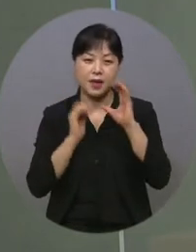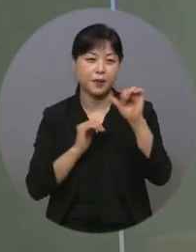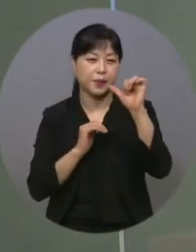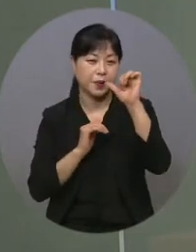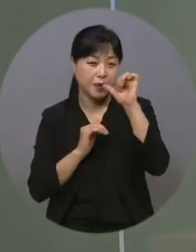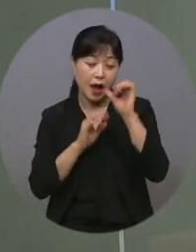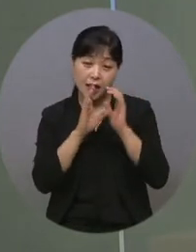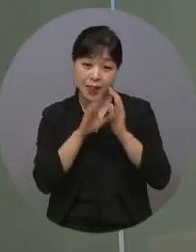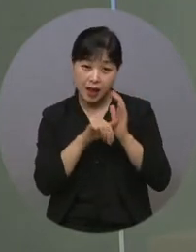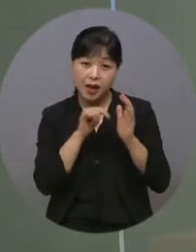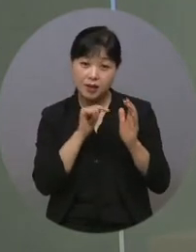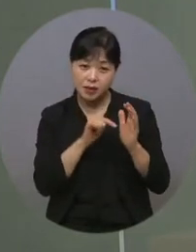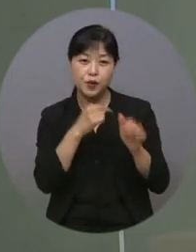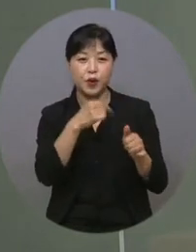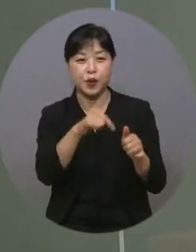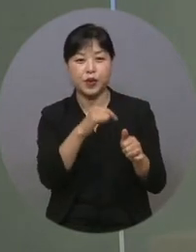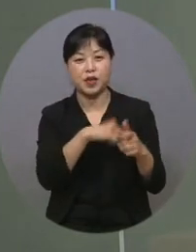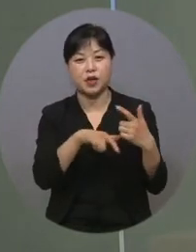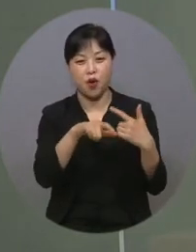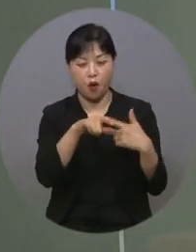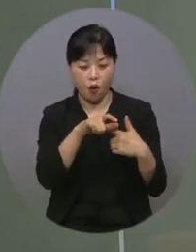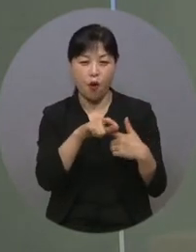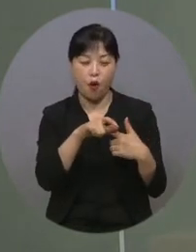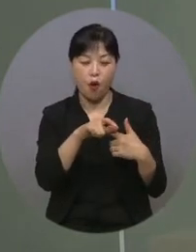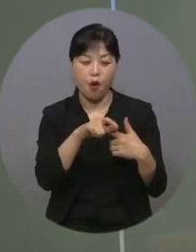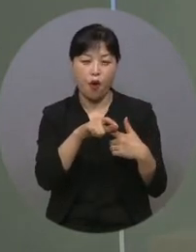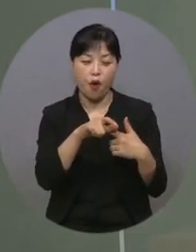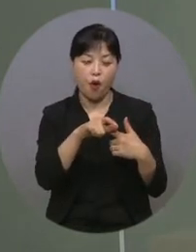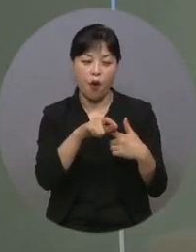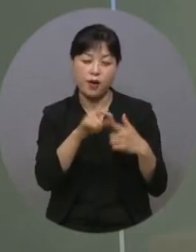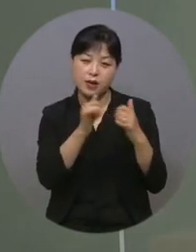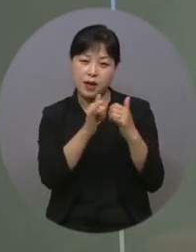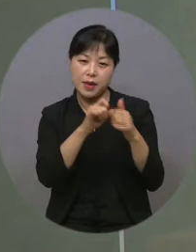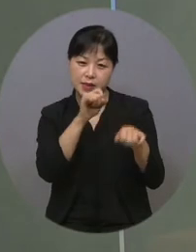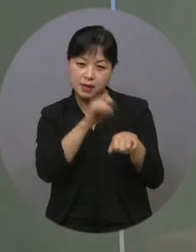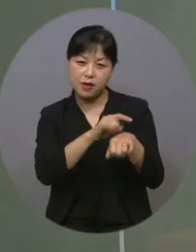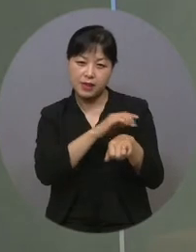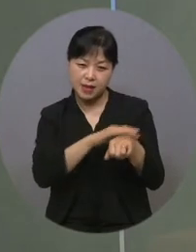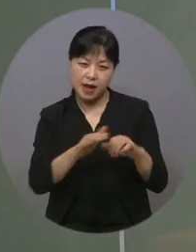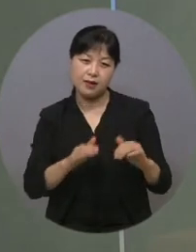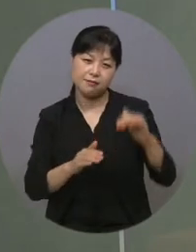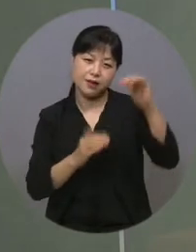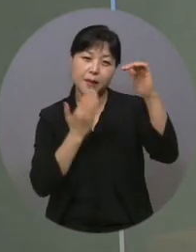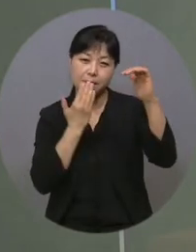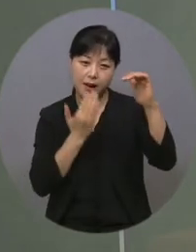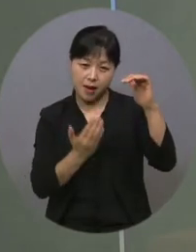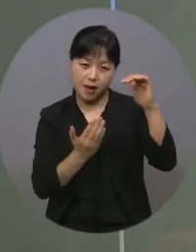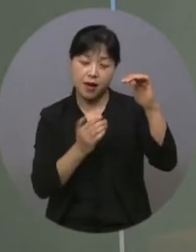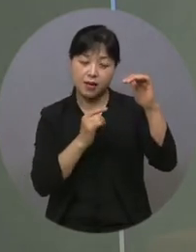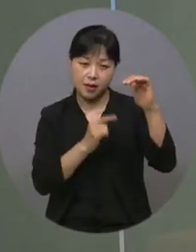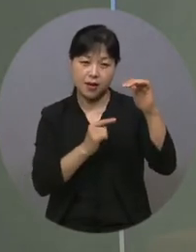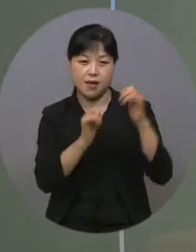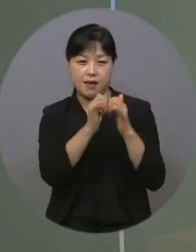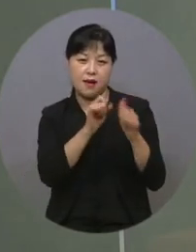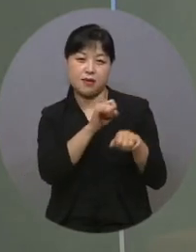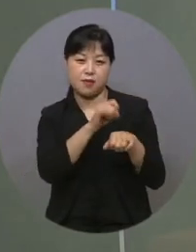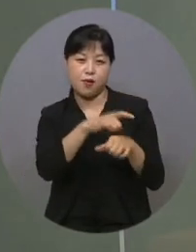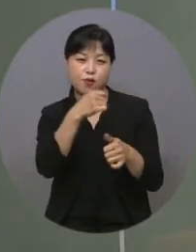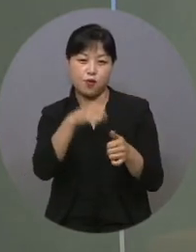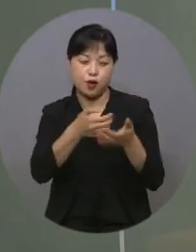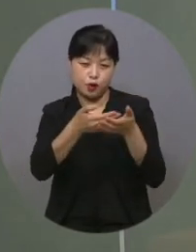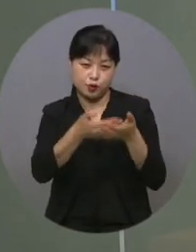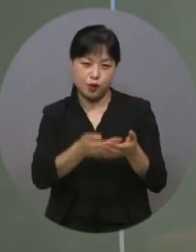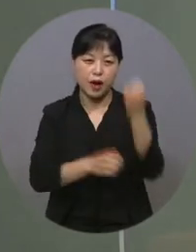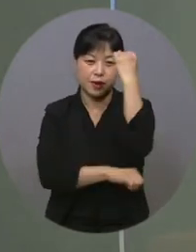시절의 교육이 오히려 사람을 제대로 인성시키는데 인성 교육의 중요한